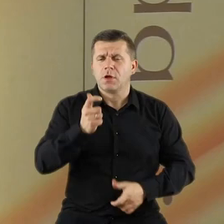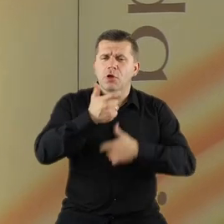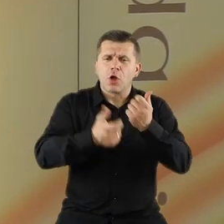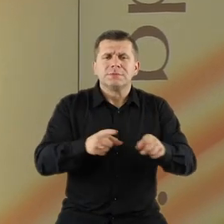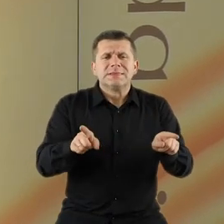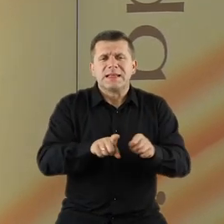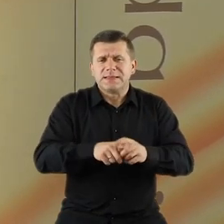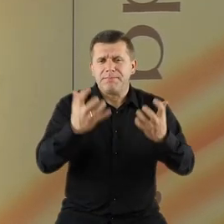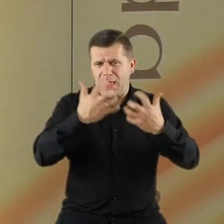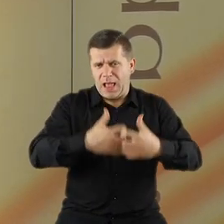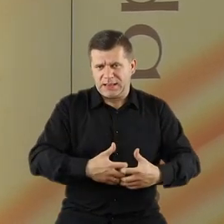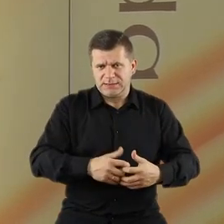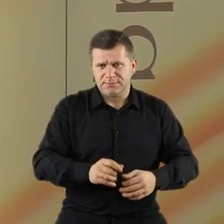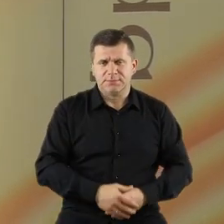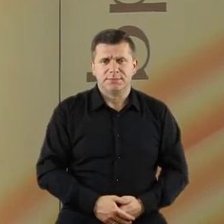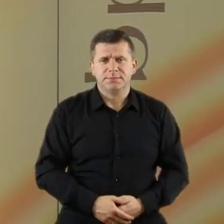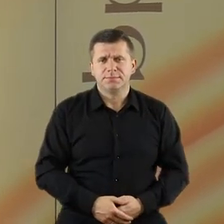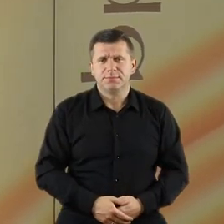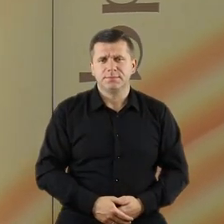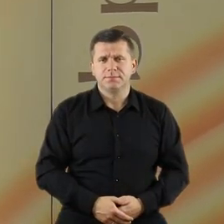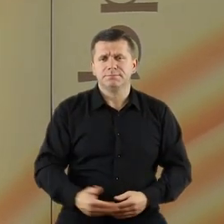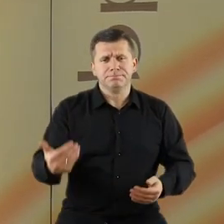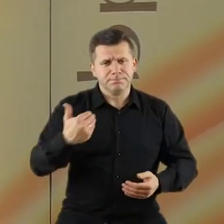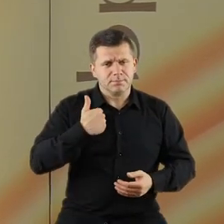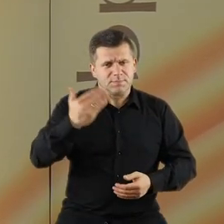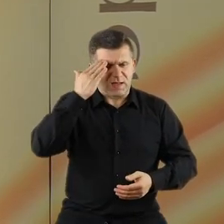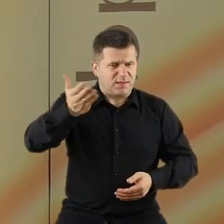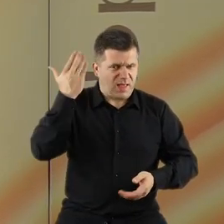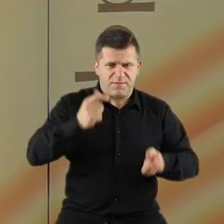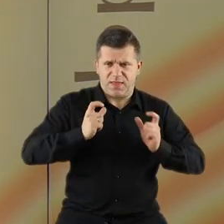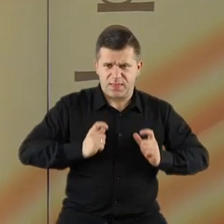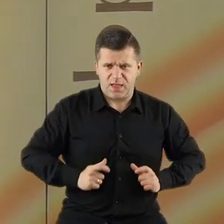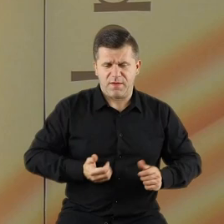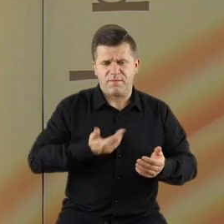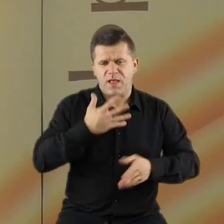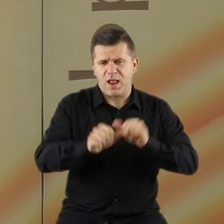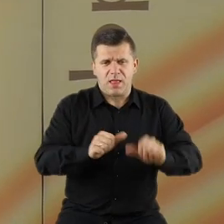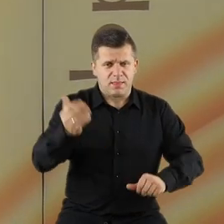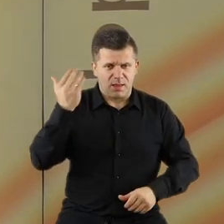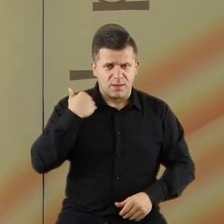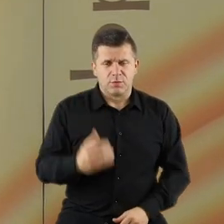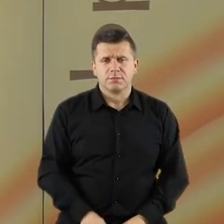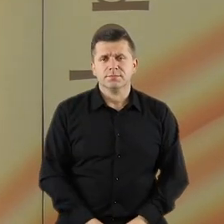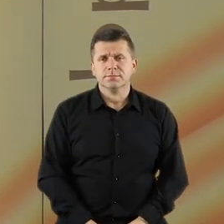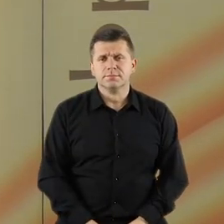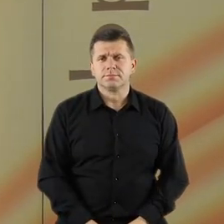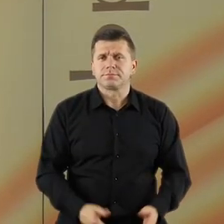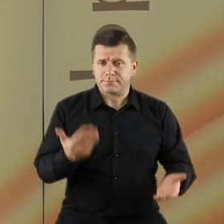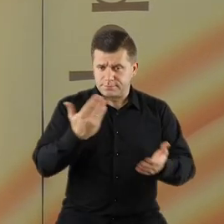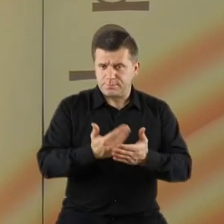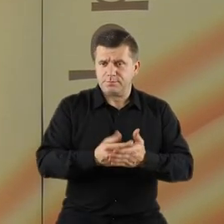mechanizmy które były znane na wsi wiele lat temu w związku z tym